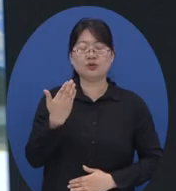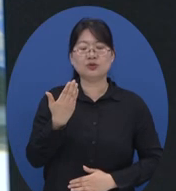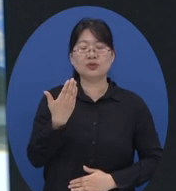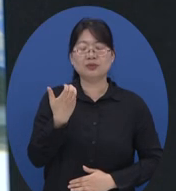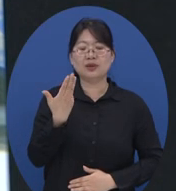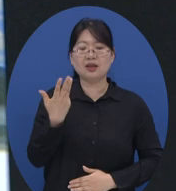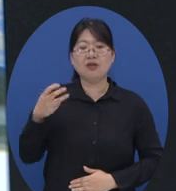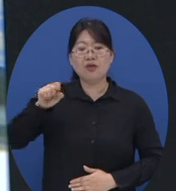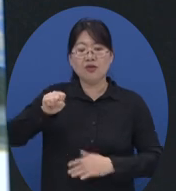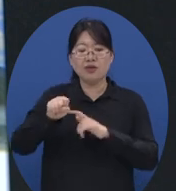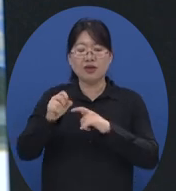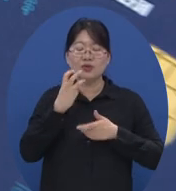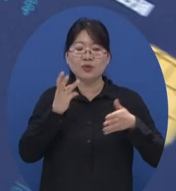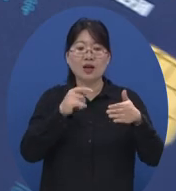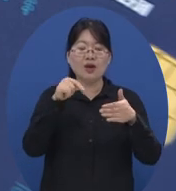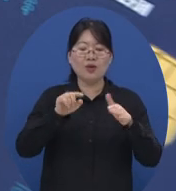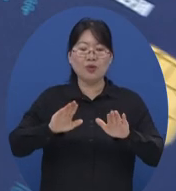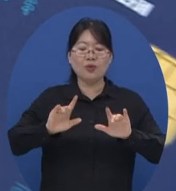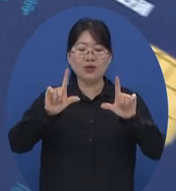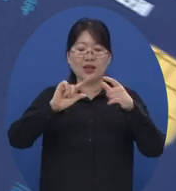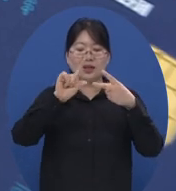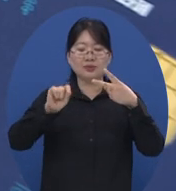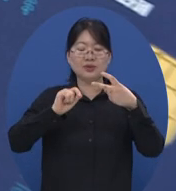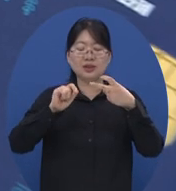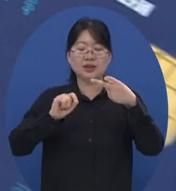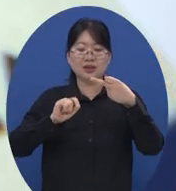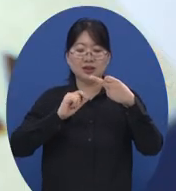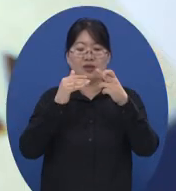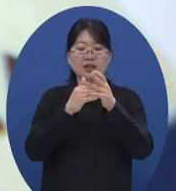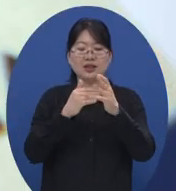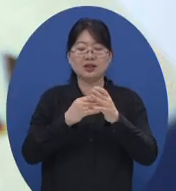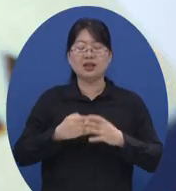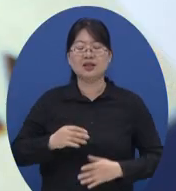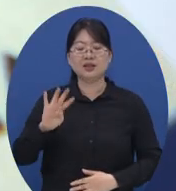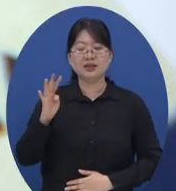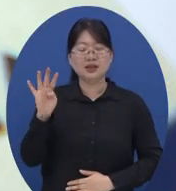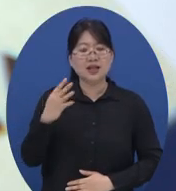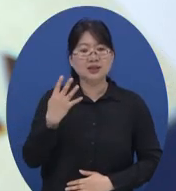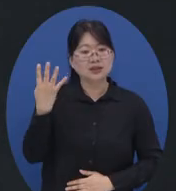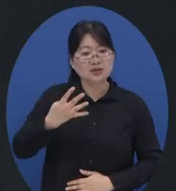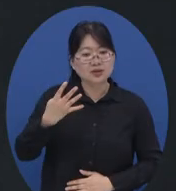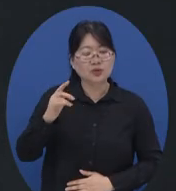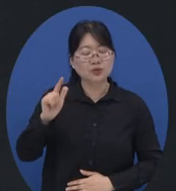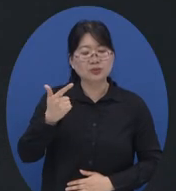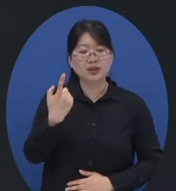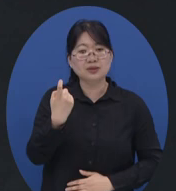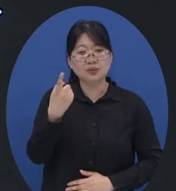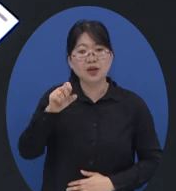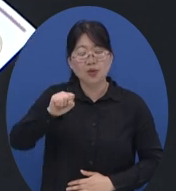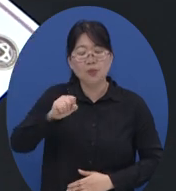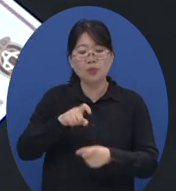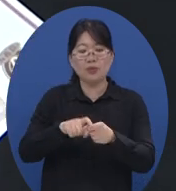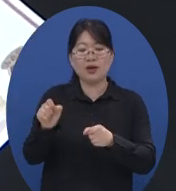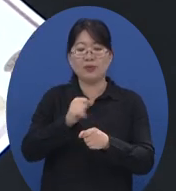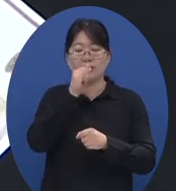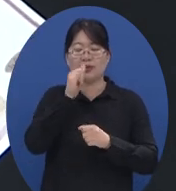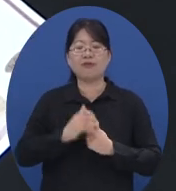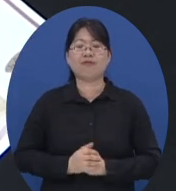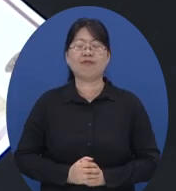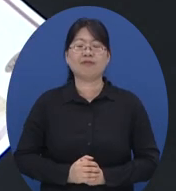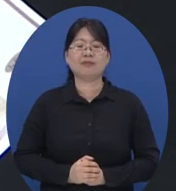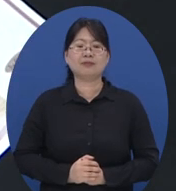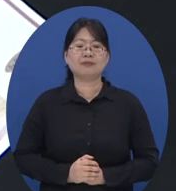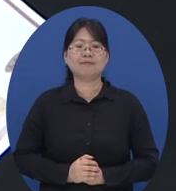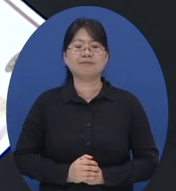원. 경기도는 올해 말까지 4,961억 원을 목표로 잡고 있습니다. 경기 GTV 한선지입니다.